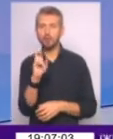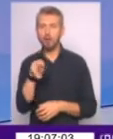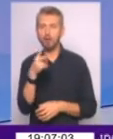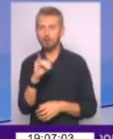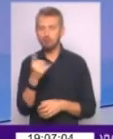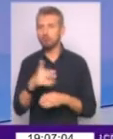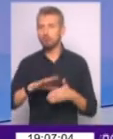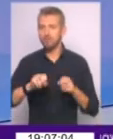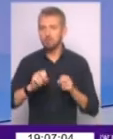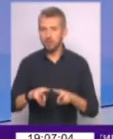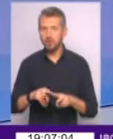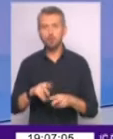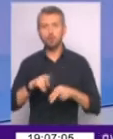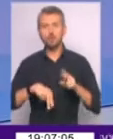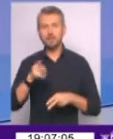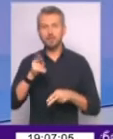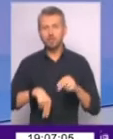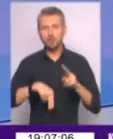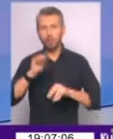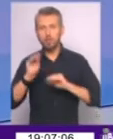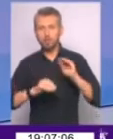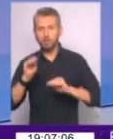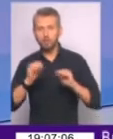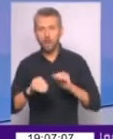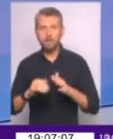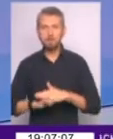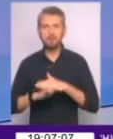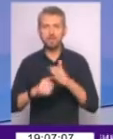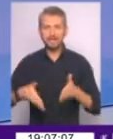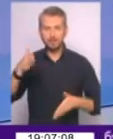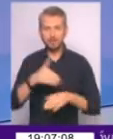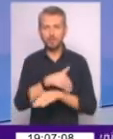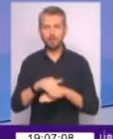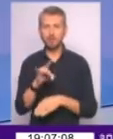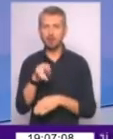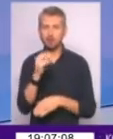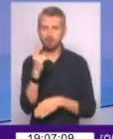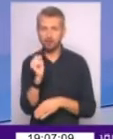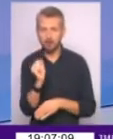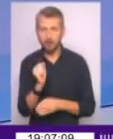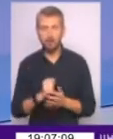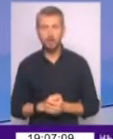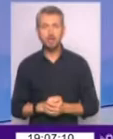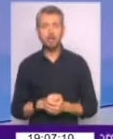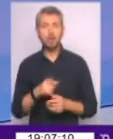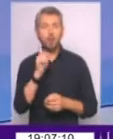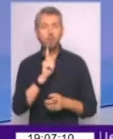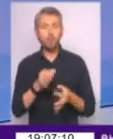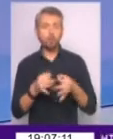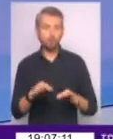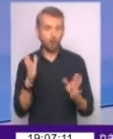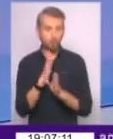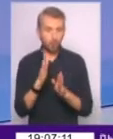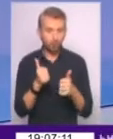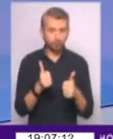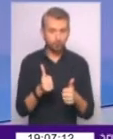безпечнішими. Будівельники завершили облаштування підпірних стінок на вулиці Петра Радченка. Це неподалік проспекту Лобановського. Поки дозволяє погода,